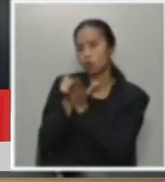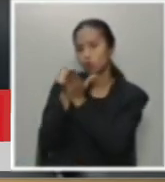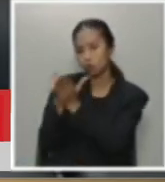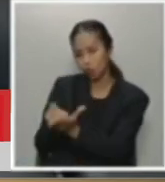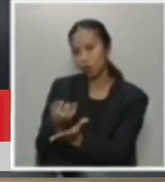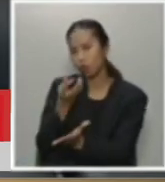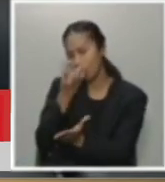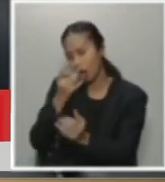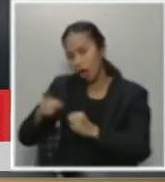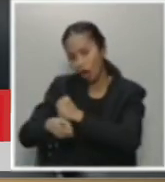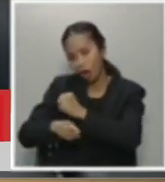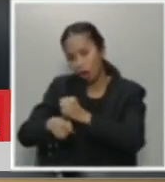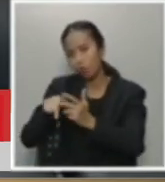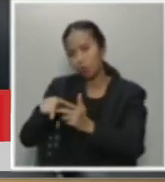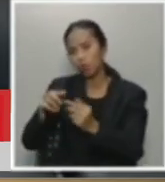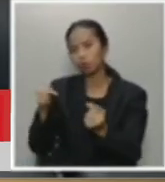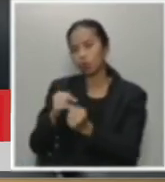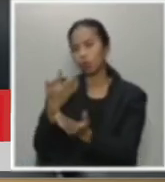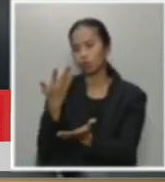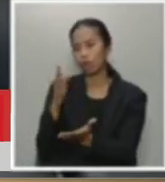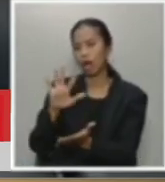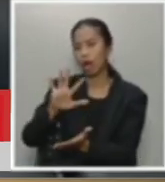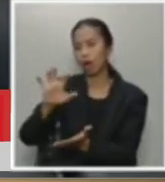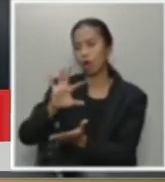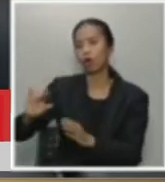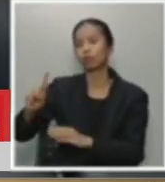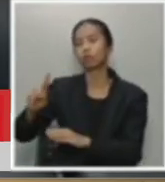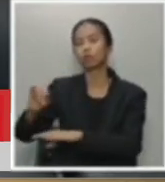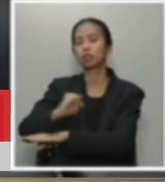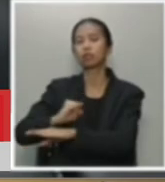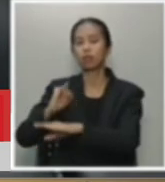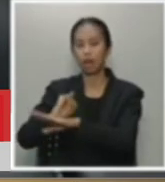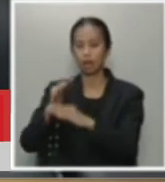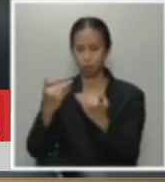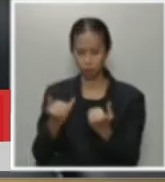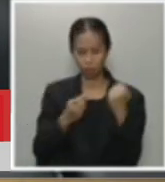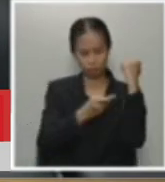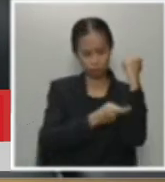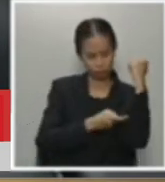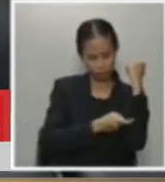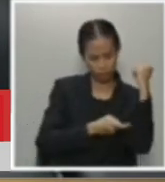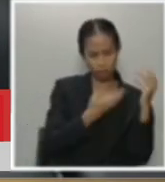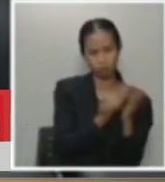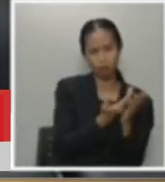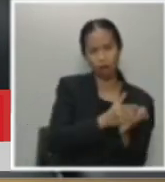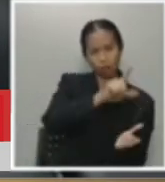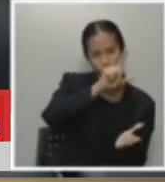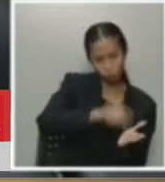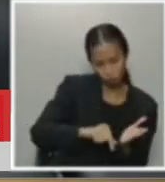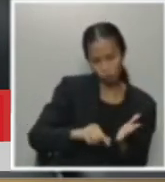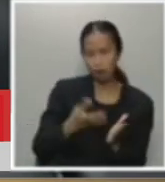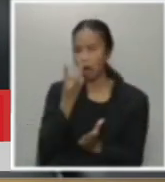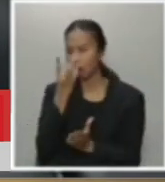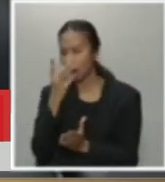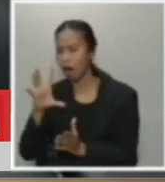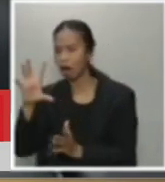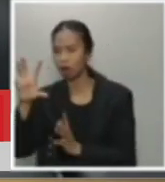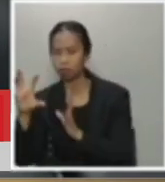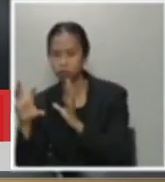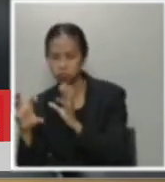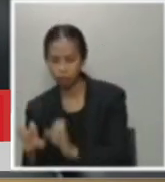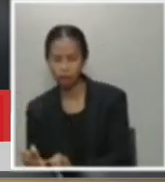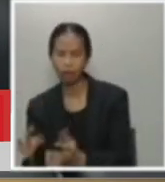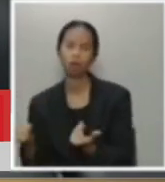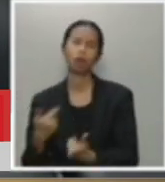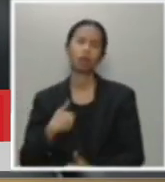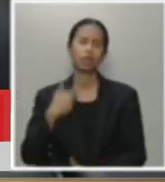วอีกไร่ละ500บาทตอนนี้ค่ะยางพาราก็ตกต่ำข้าวก็ตายยืนต้นความหวังเดียว